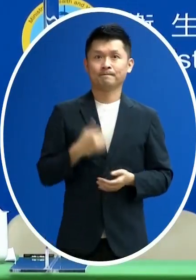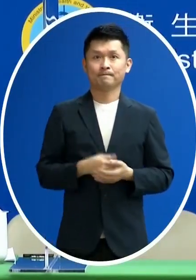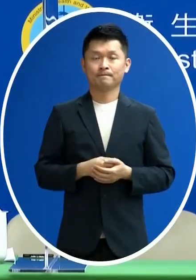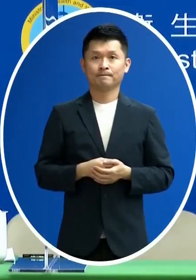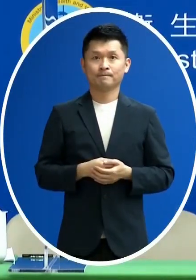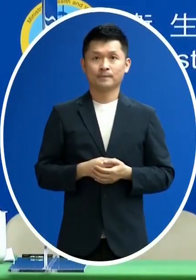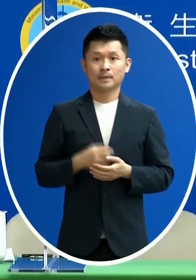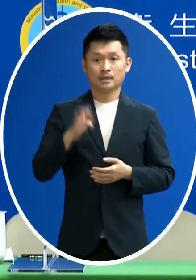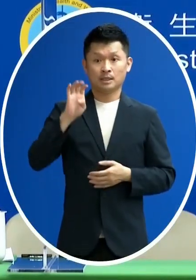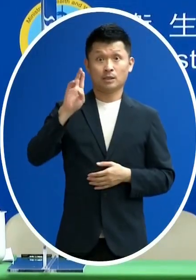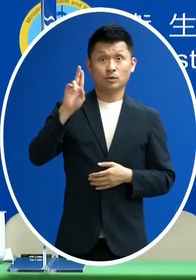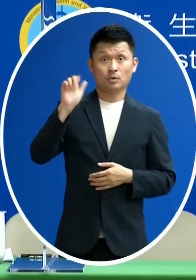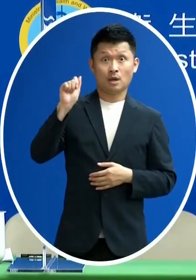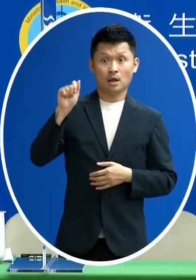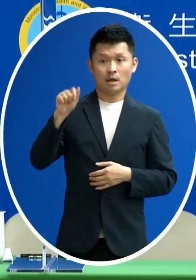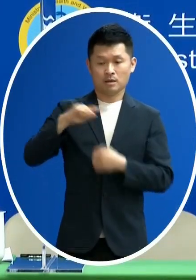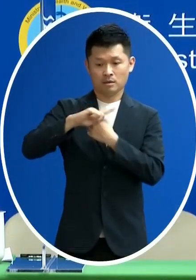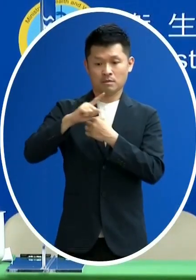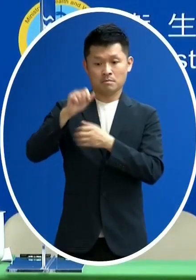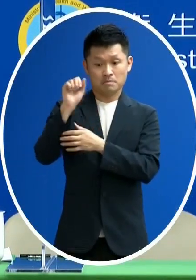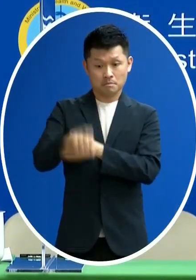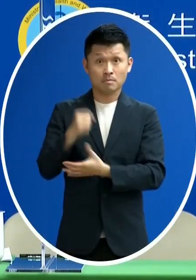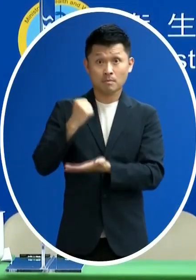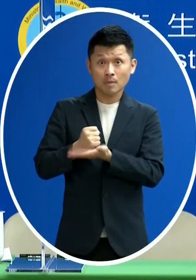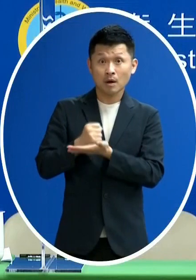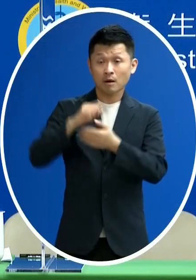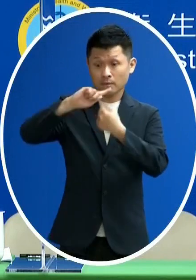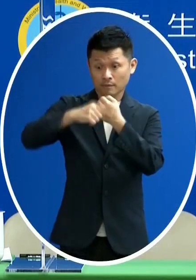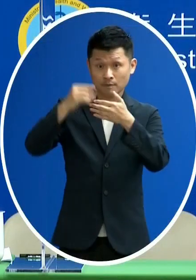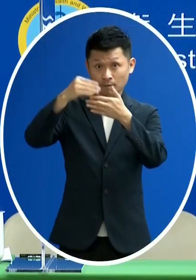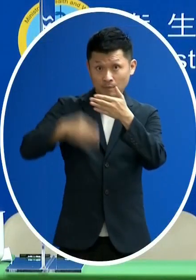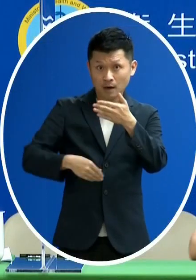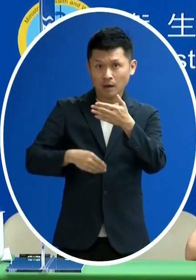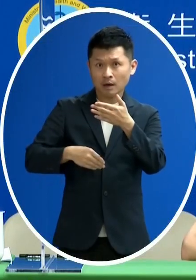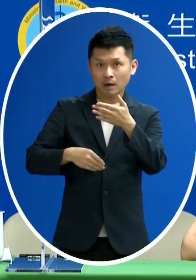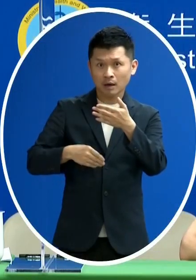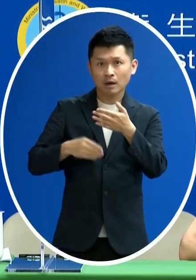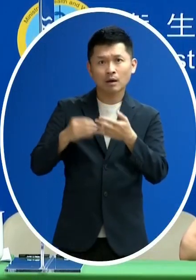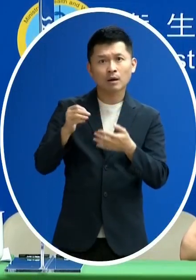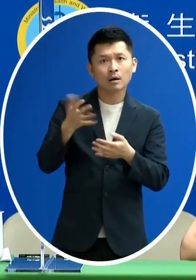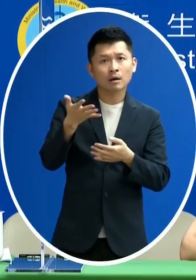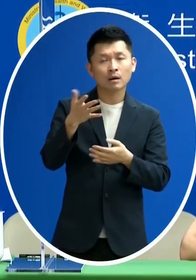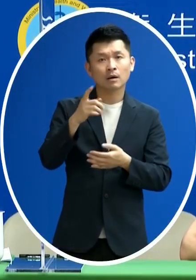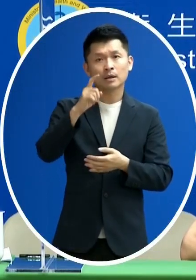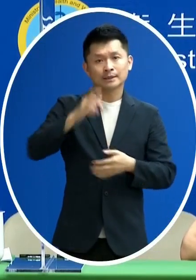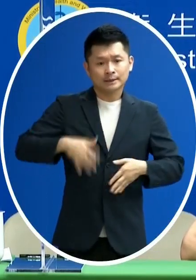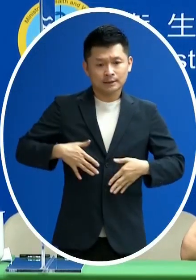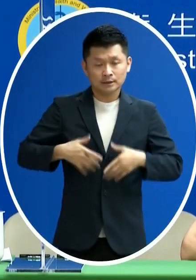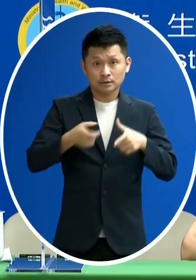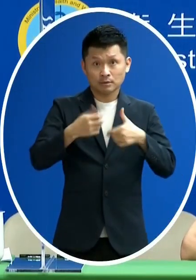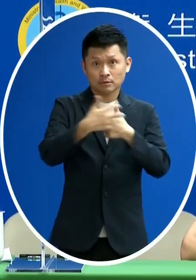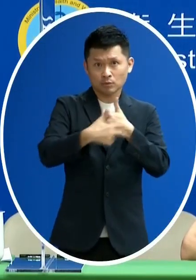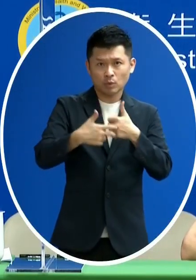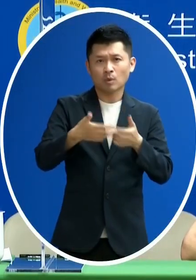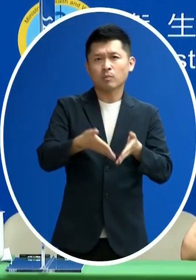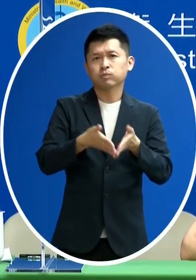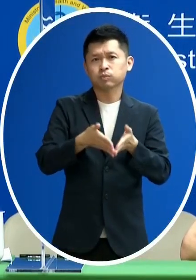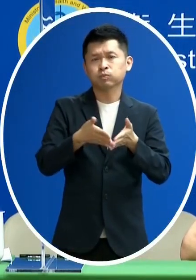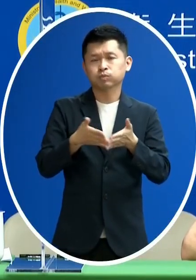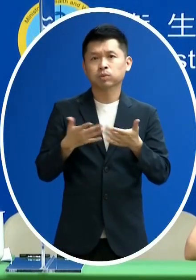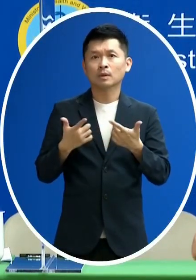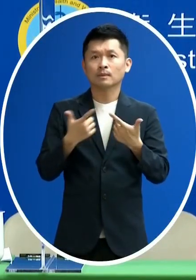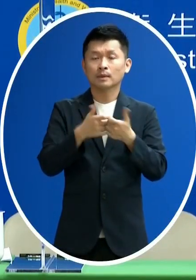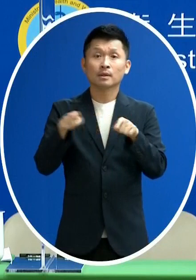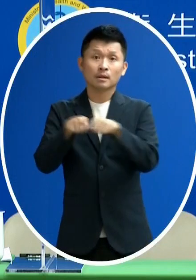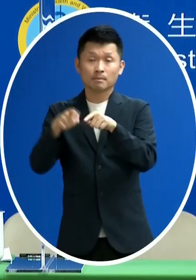定 EUA 的办法的时候，就是因为要赶快去因应紧急公共卫生情势，所以它跟我